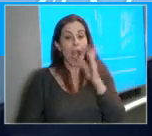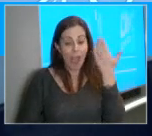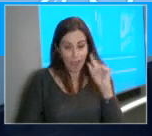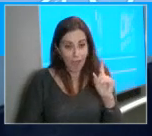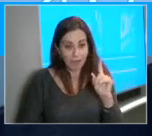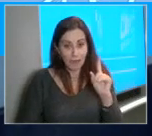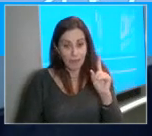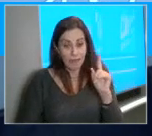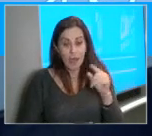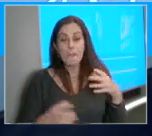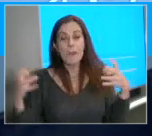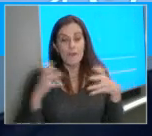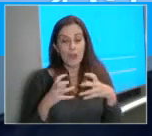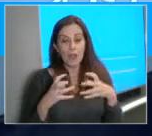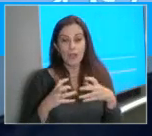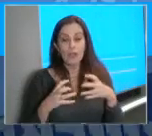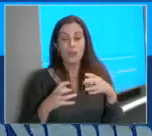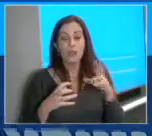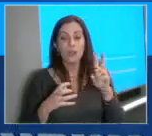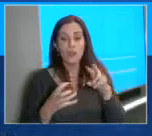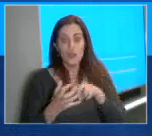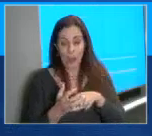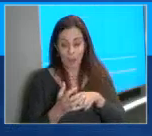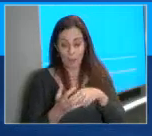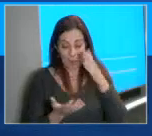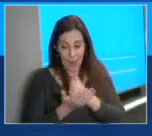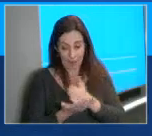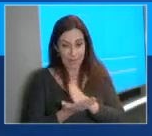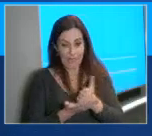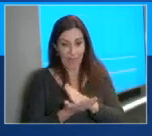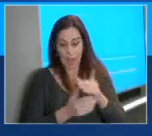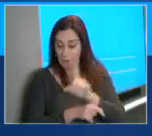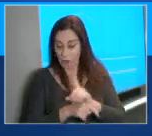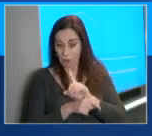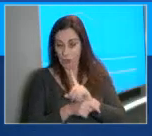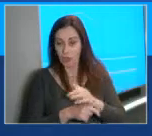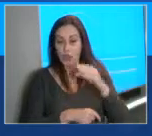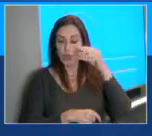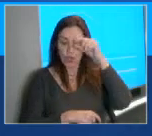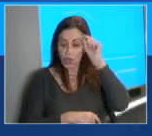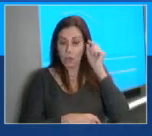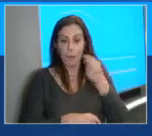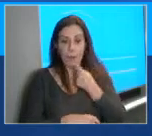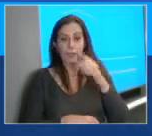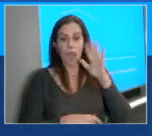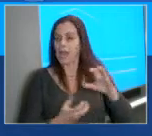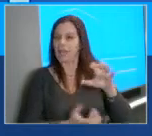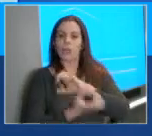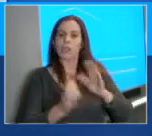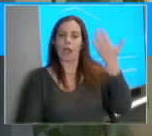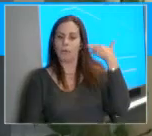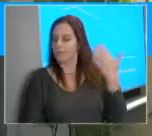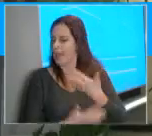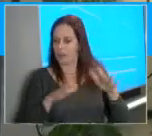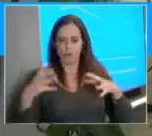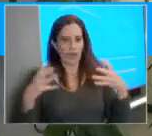קיים במפלגה שיושבת ככה על אמצע המערכת הפוליטית כביכול, בתקופה של שמיר ופרס, היה כאוס גם אז, לא